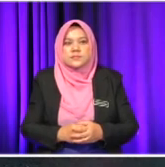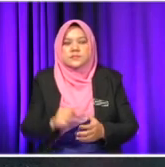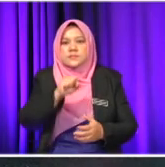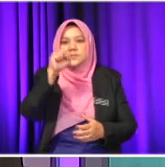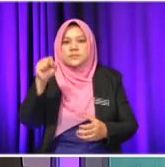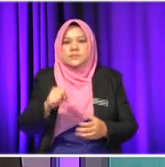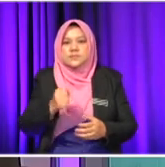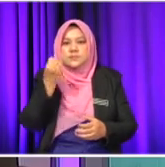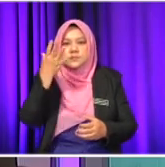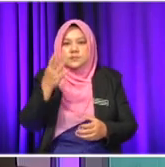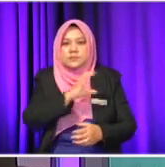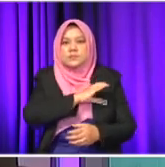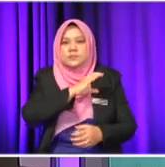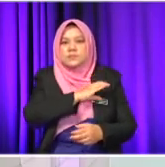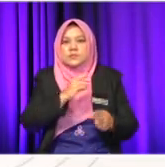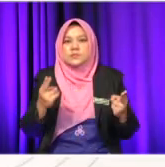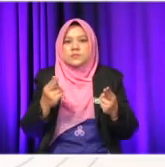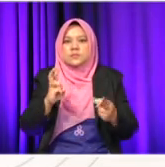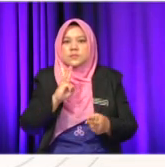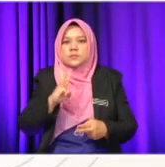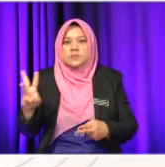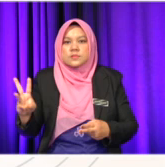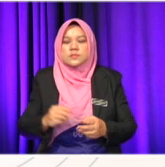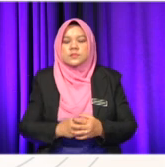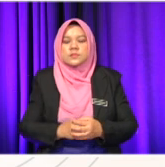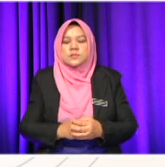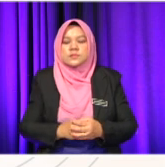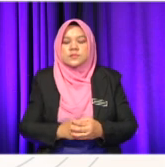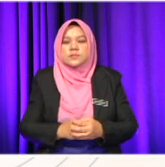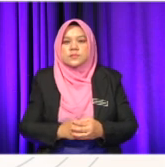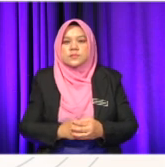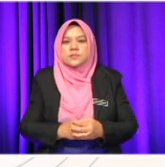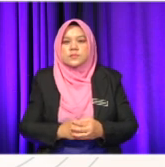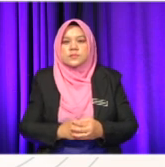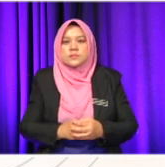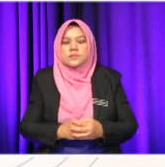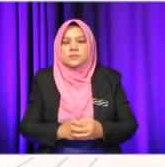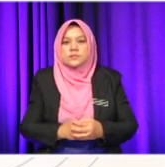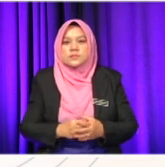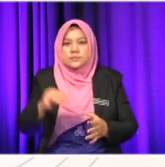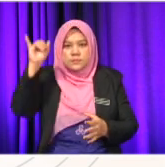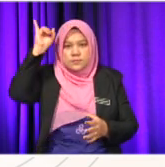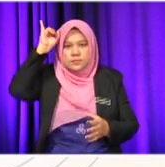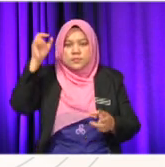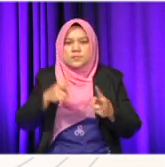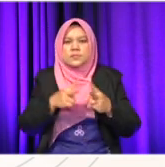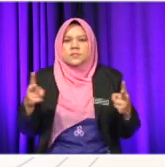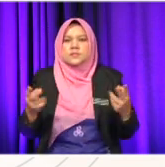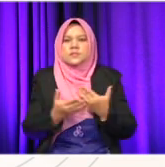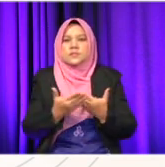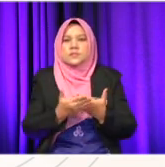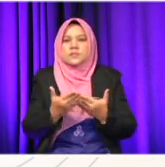ciri-ciri Usahawan berdasarkan scenario yang diberi Oke Irfan sangat disenangi oleh